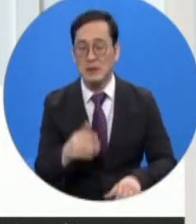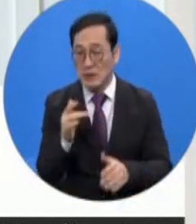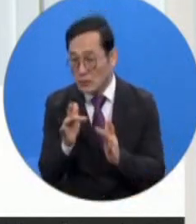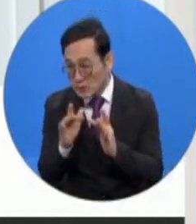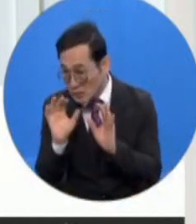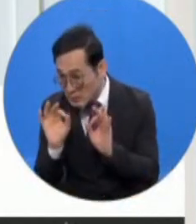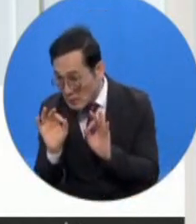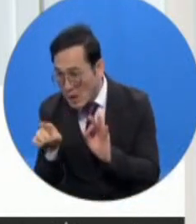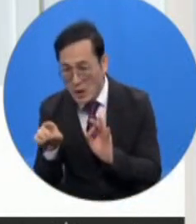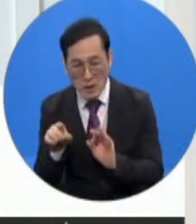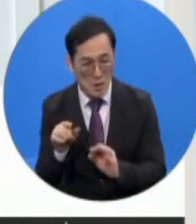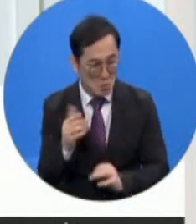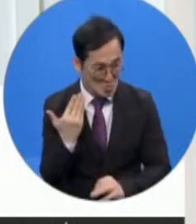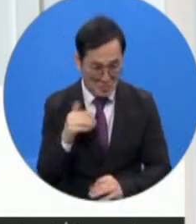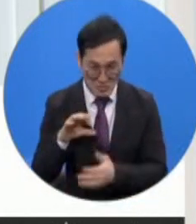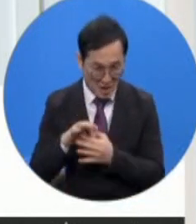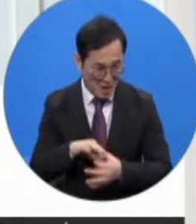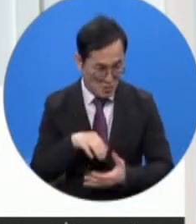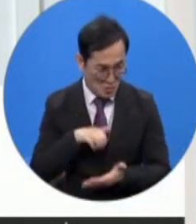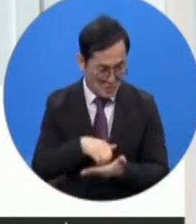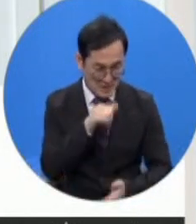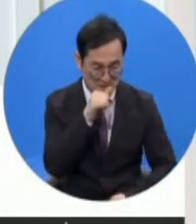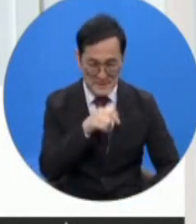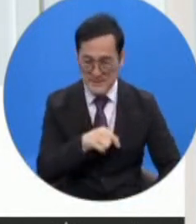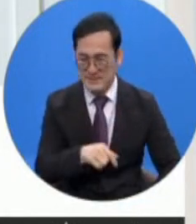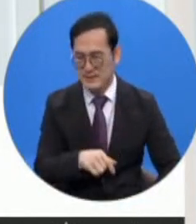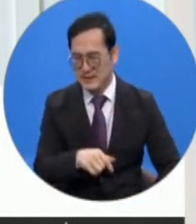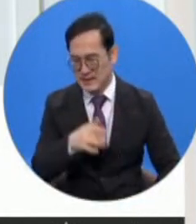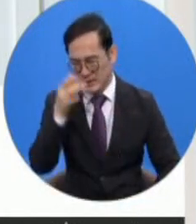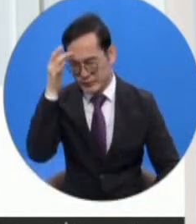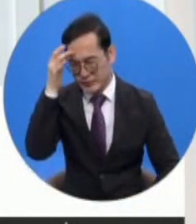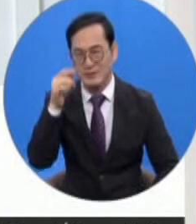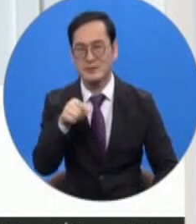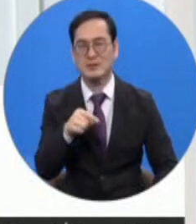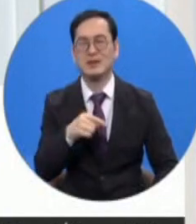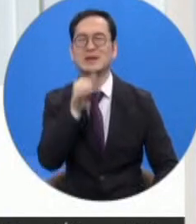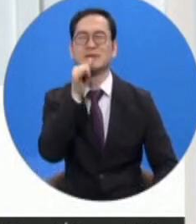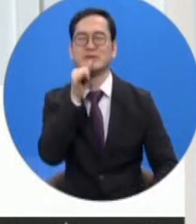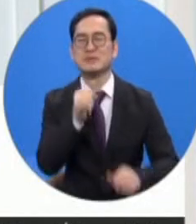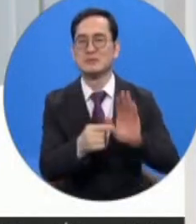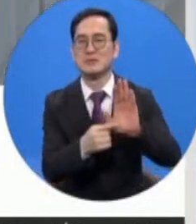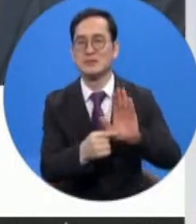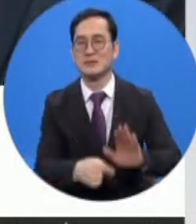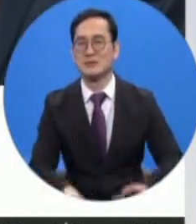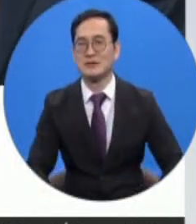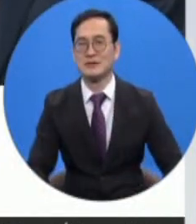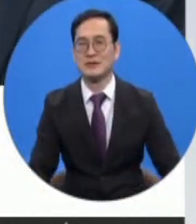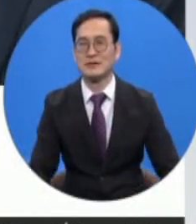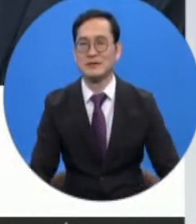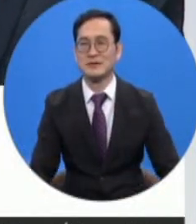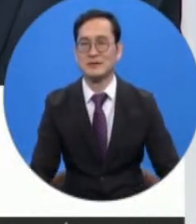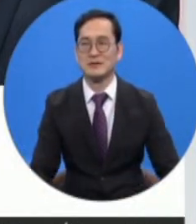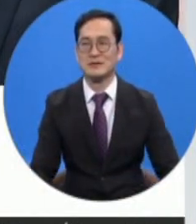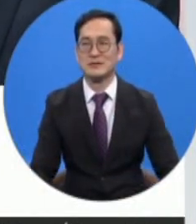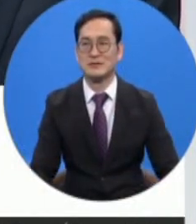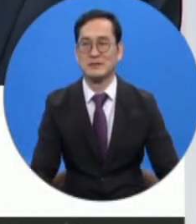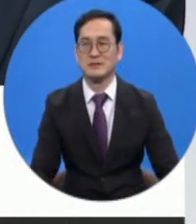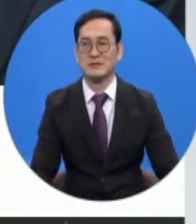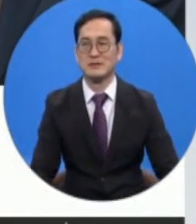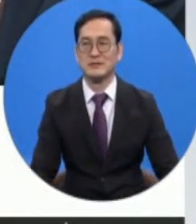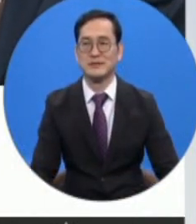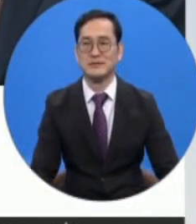지금 사실은 이제 그 같은 아이디로 뭐 여성 사진을 올린 글에 댓글로 뭐 음담 패설을